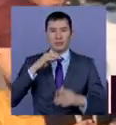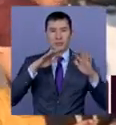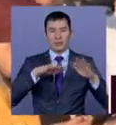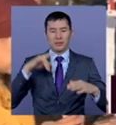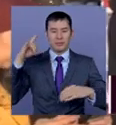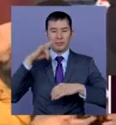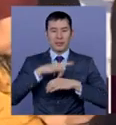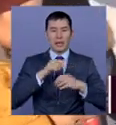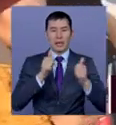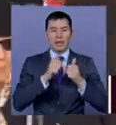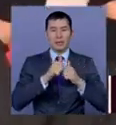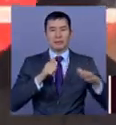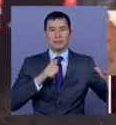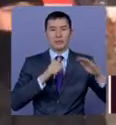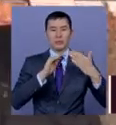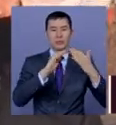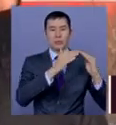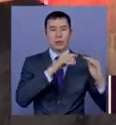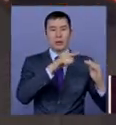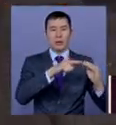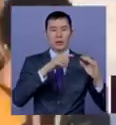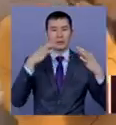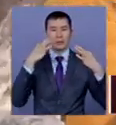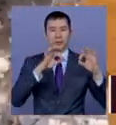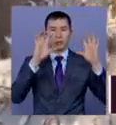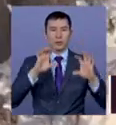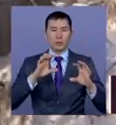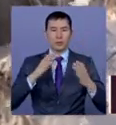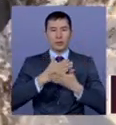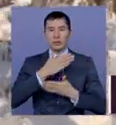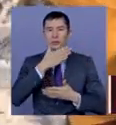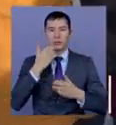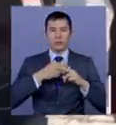жақын орналасқан жеке құрылыстардың заңдылығын зерттеу жөнінде шара қабылдауды жүктеді.